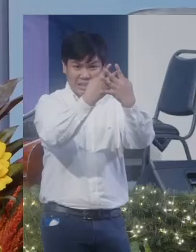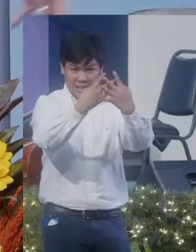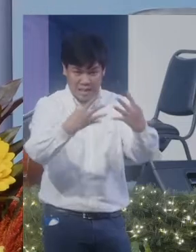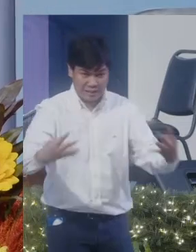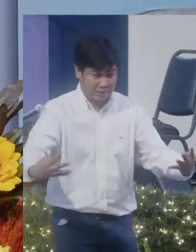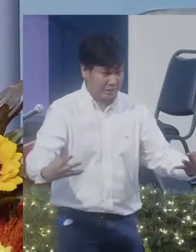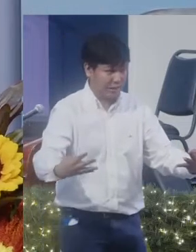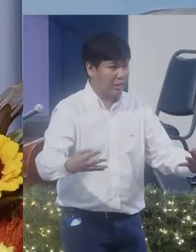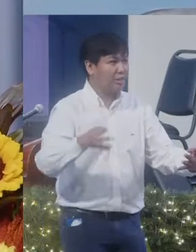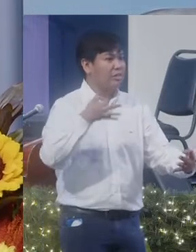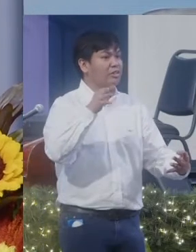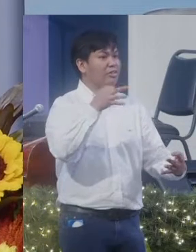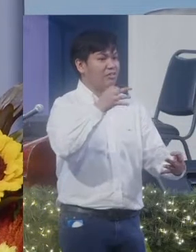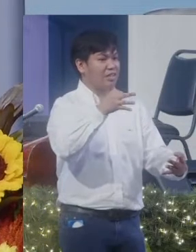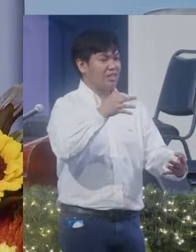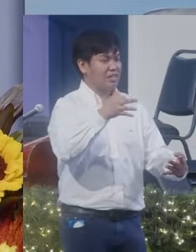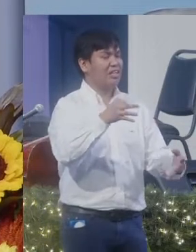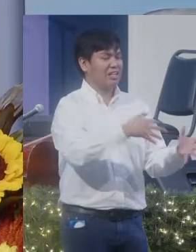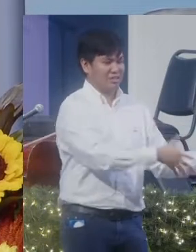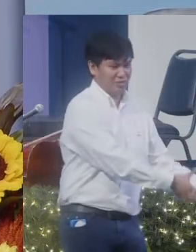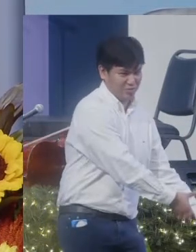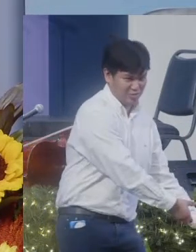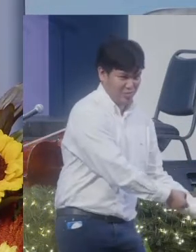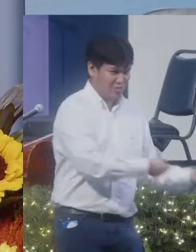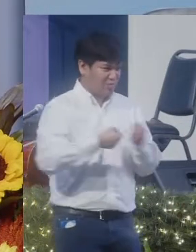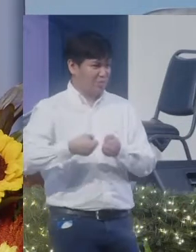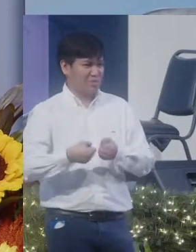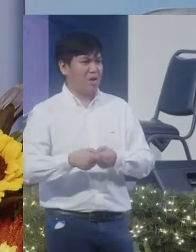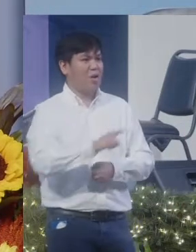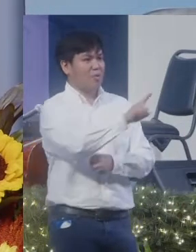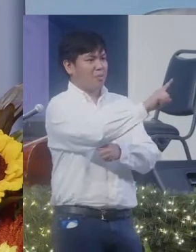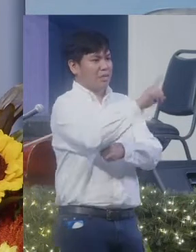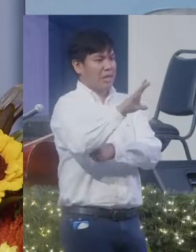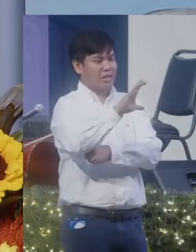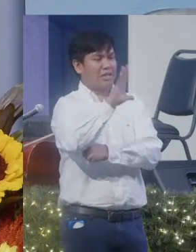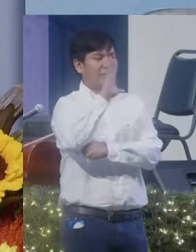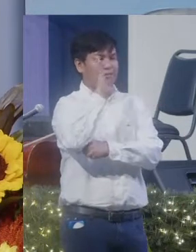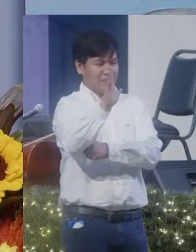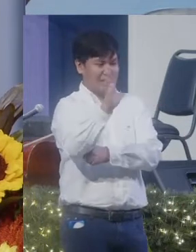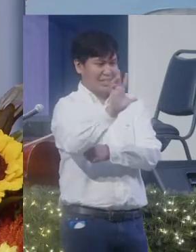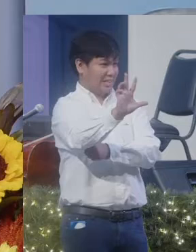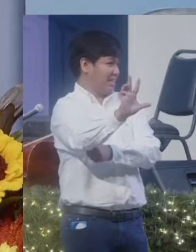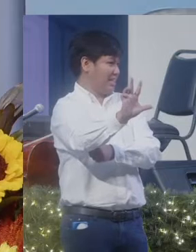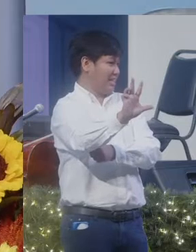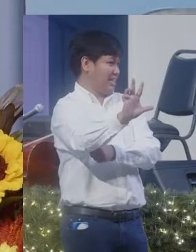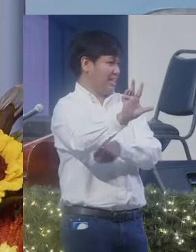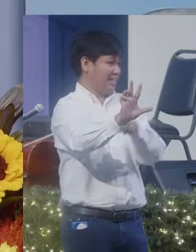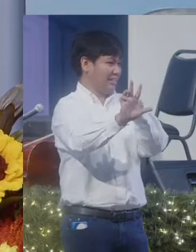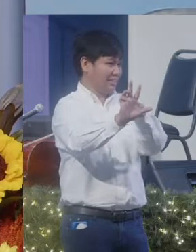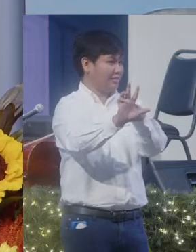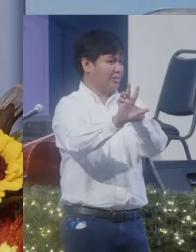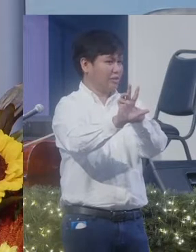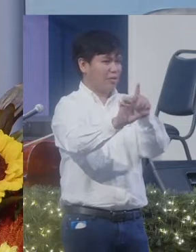yung mga isda nagpahuli. Ilang isda? 153. John 21 verse